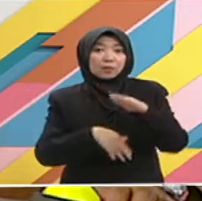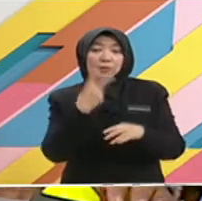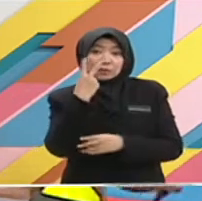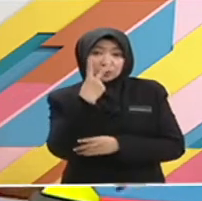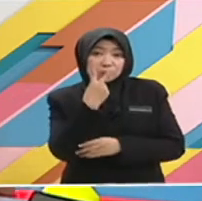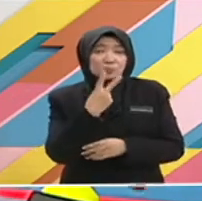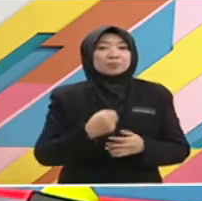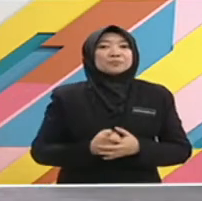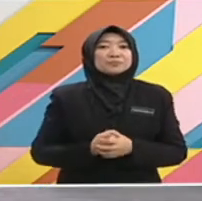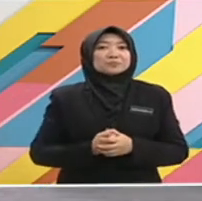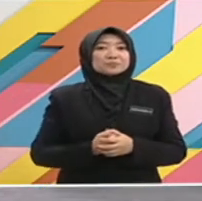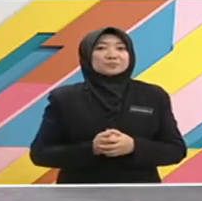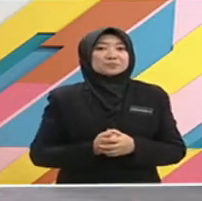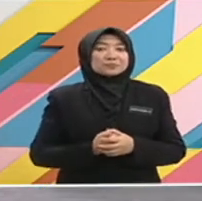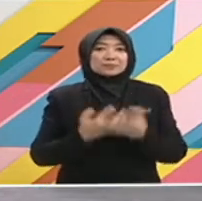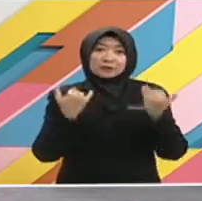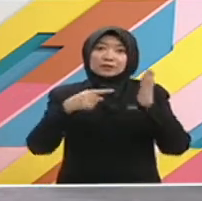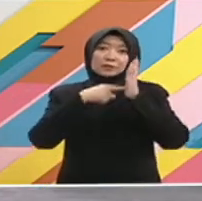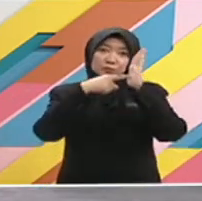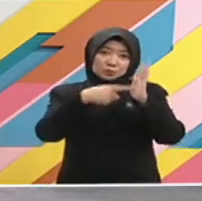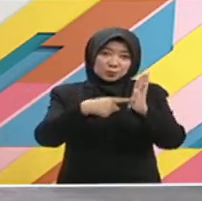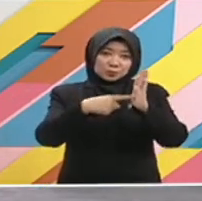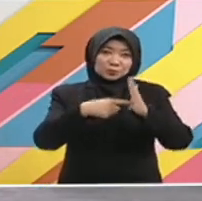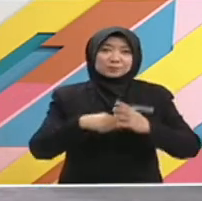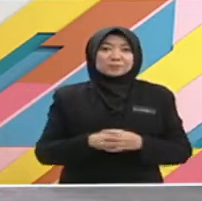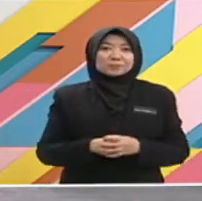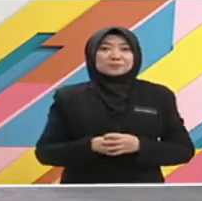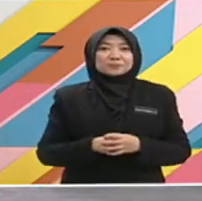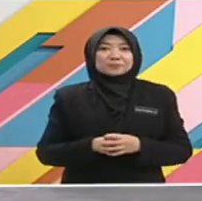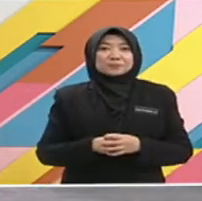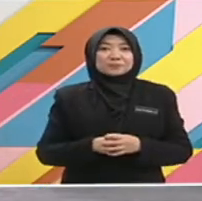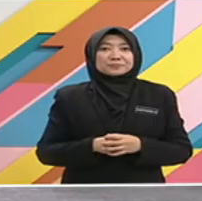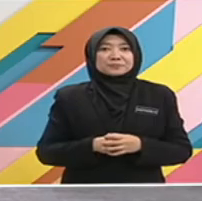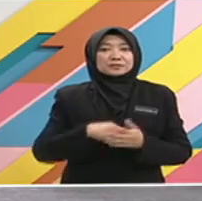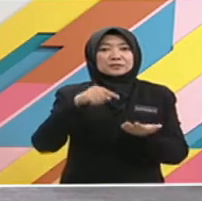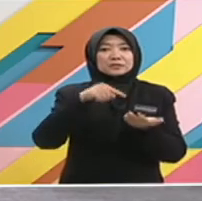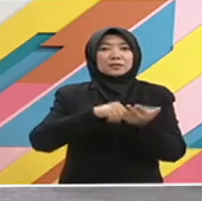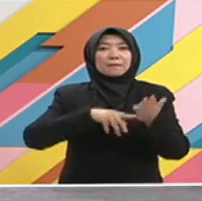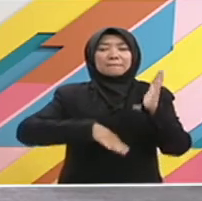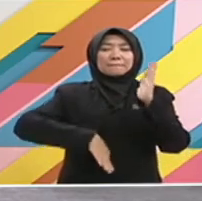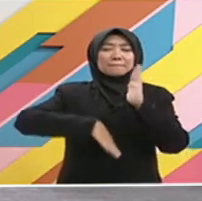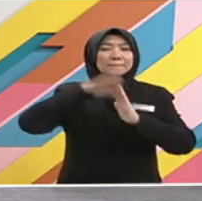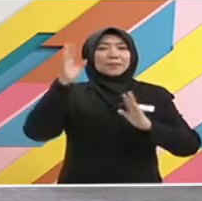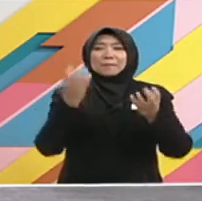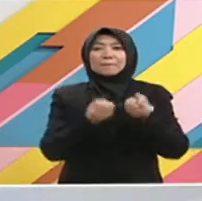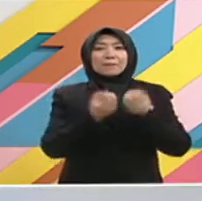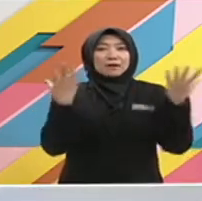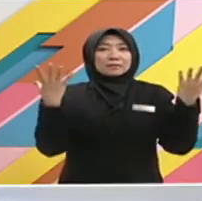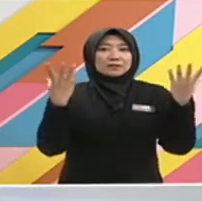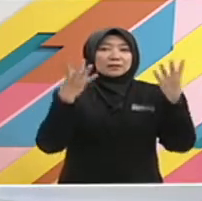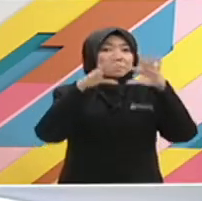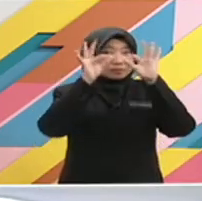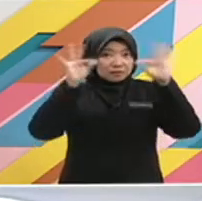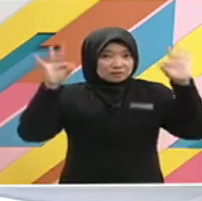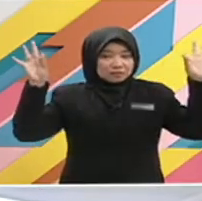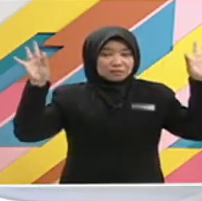cuba Nisa angkat yang ini. Okey, baiklah, saya akan tunjukkan yang ini. Okay. Yang ini lebih banyak coraknya, cikgu. Lebih banyak coraknya, ya.